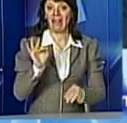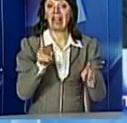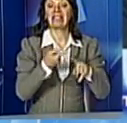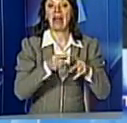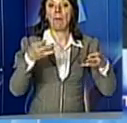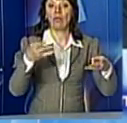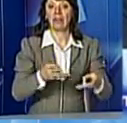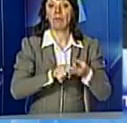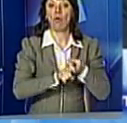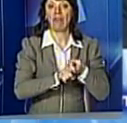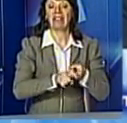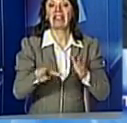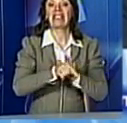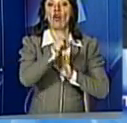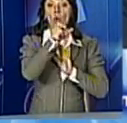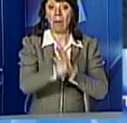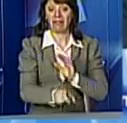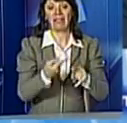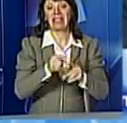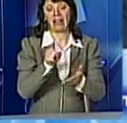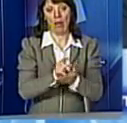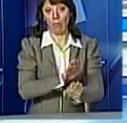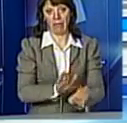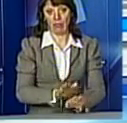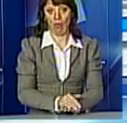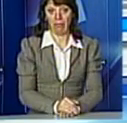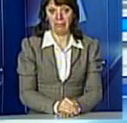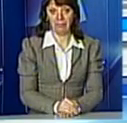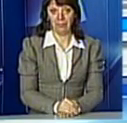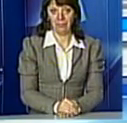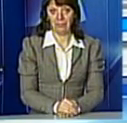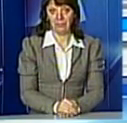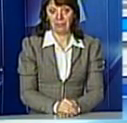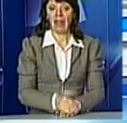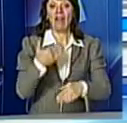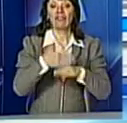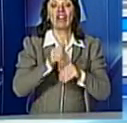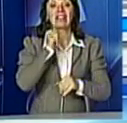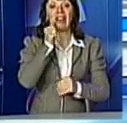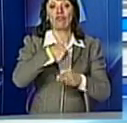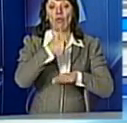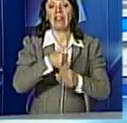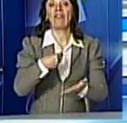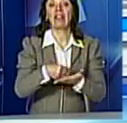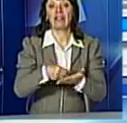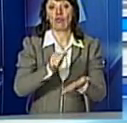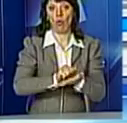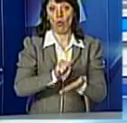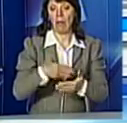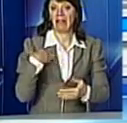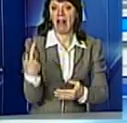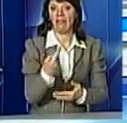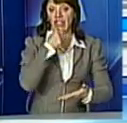потрібно це пов'язано з громадянством але це не обов'язково а вже завтра головний фінансовий документ